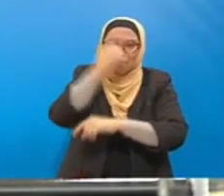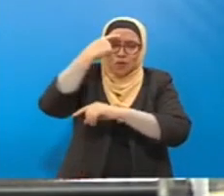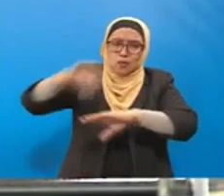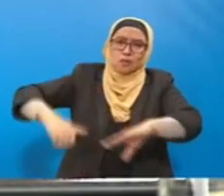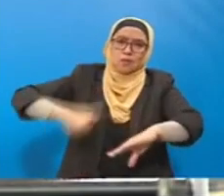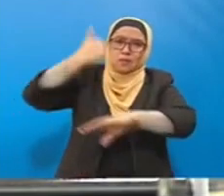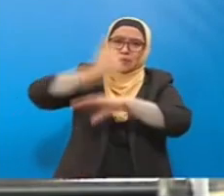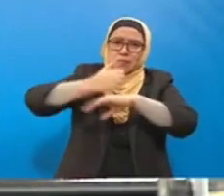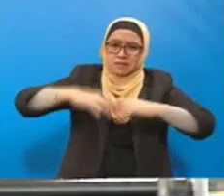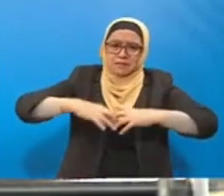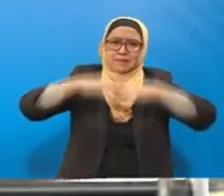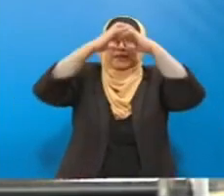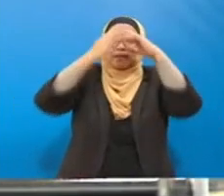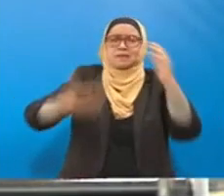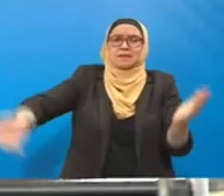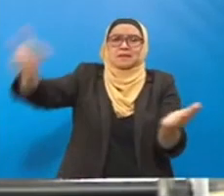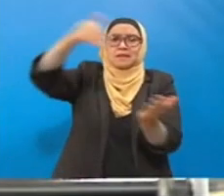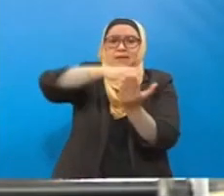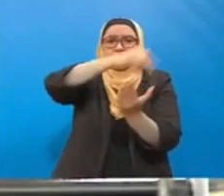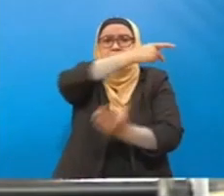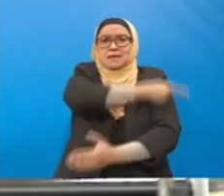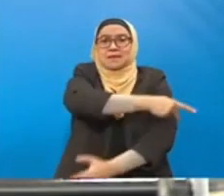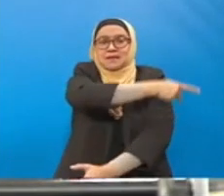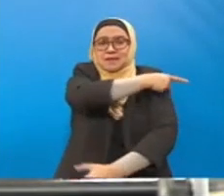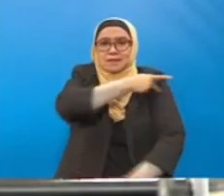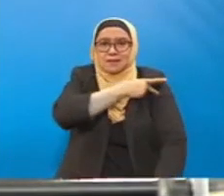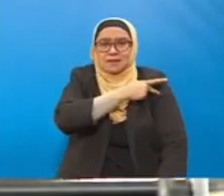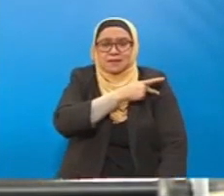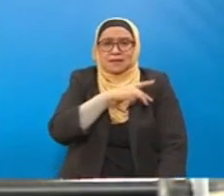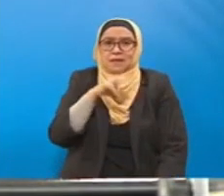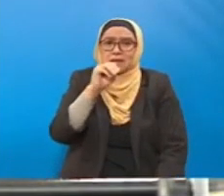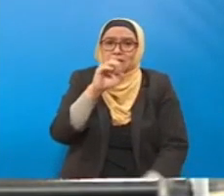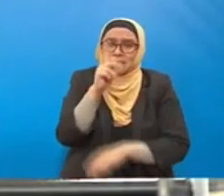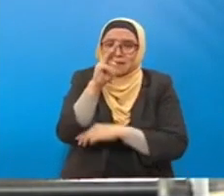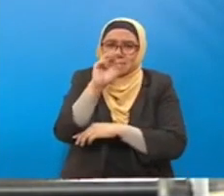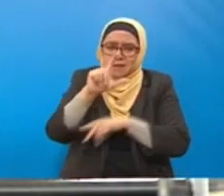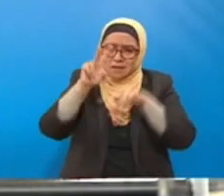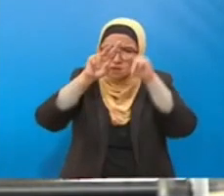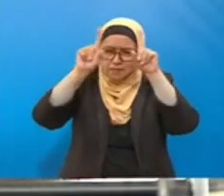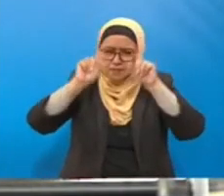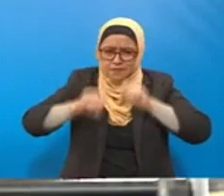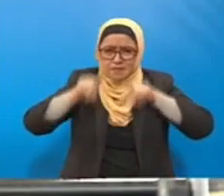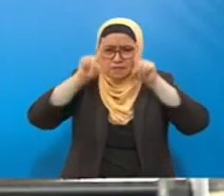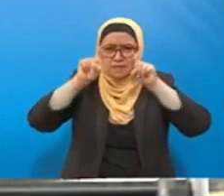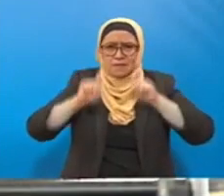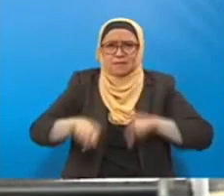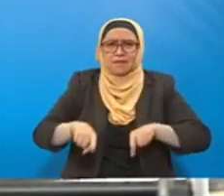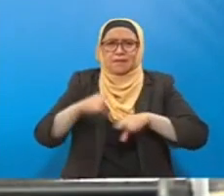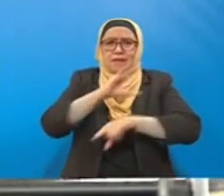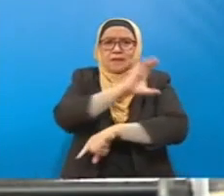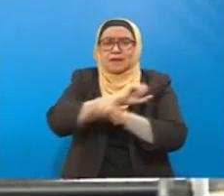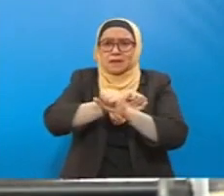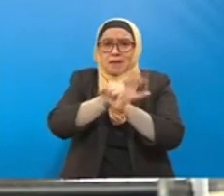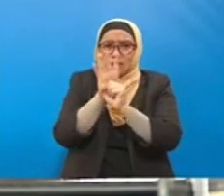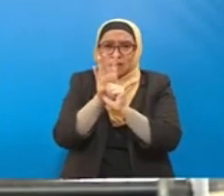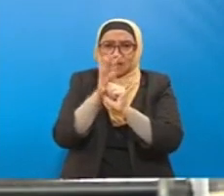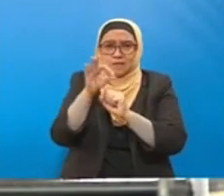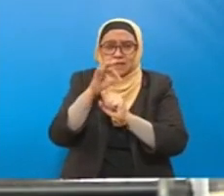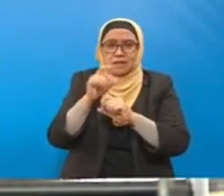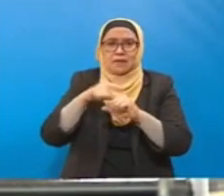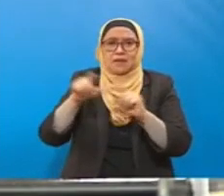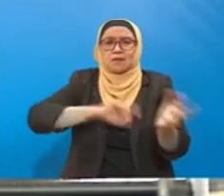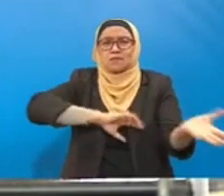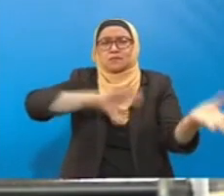training allemaal satu-satunya makmar pengujian komitmen amblas di Gaza yang telah musnah dibom